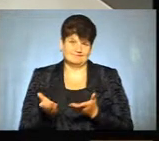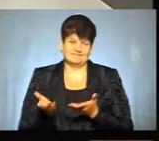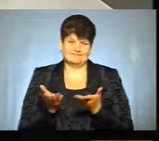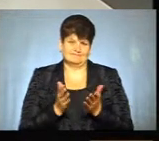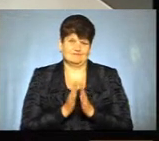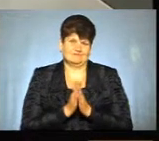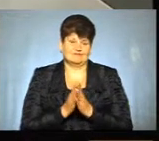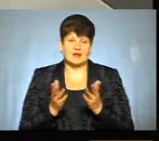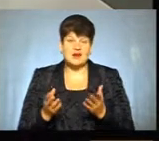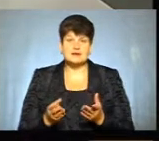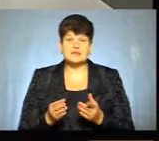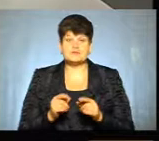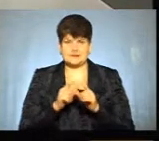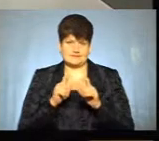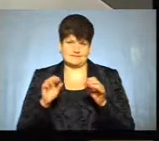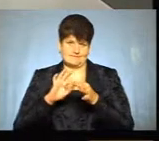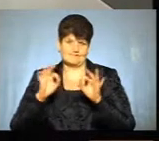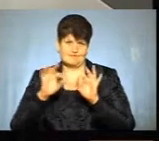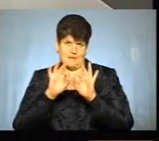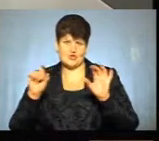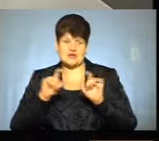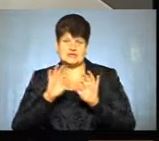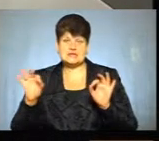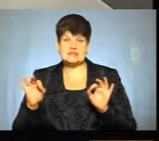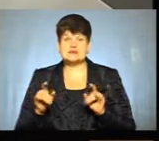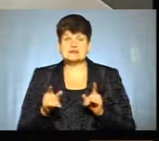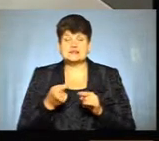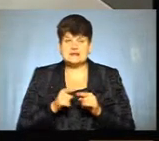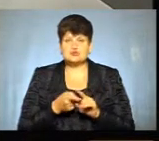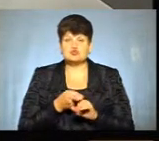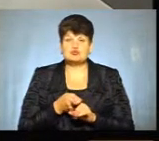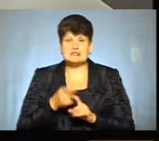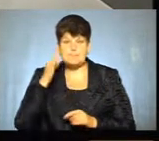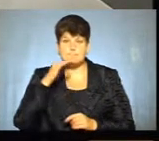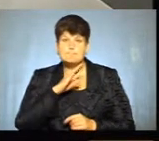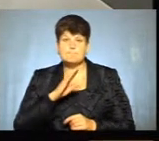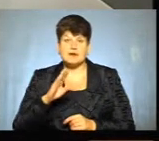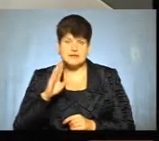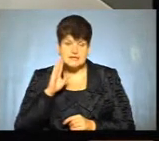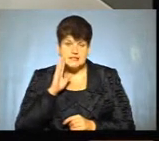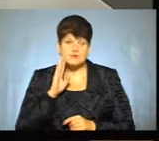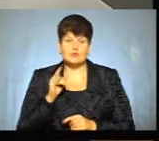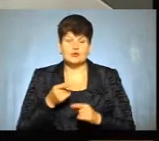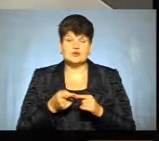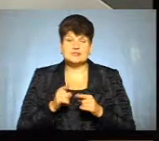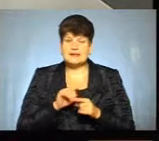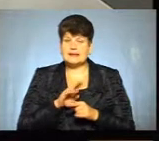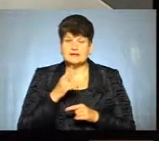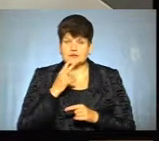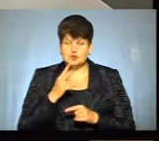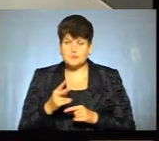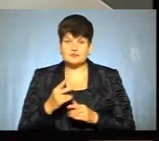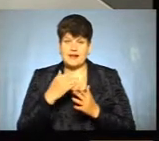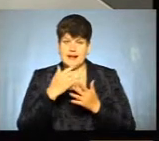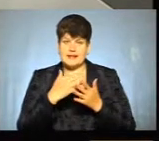відповідно до імунізації. Це стосується більше все ж таки батьків, тому що, незважаючи ні на що, календар